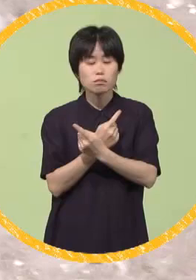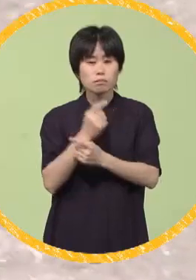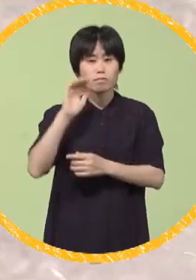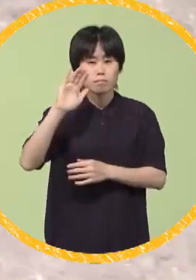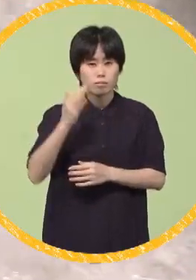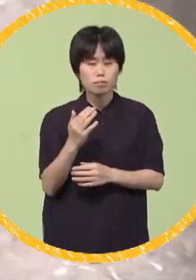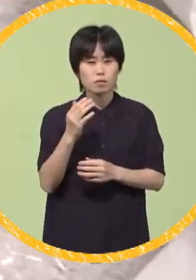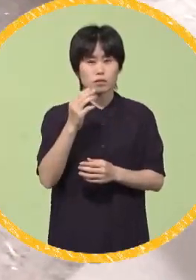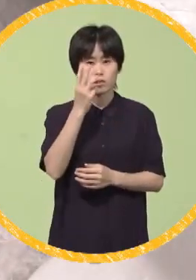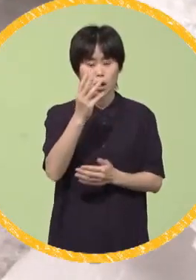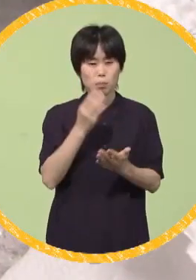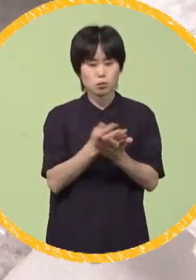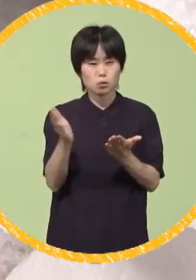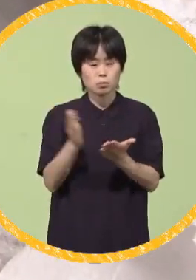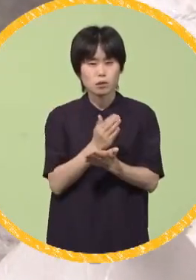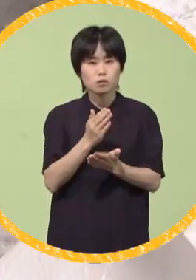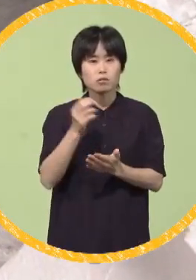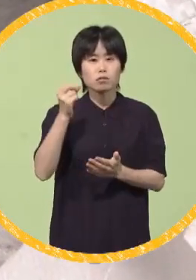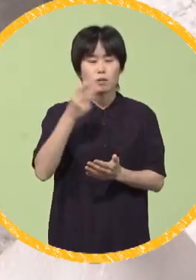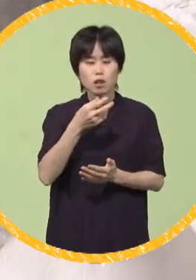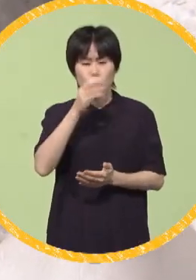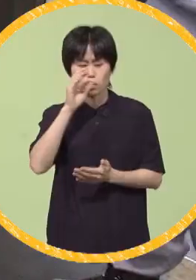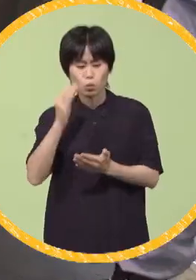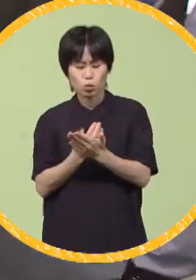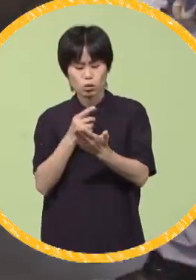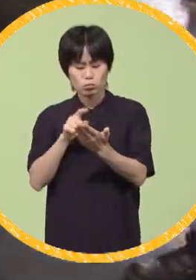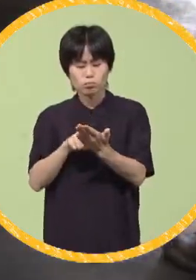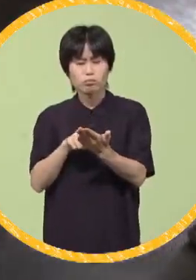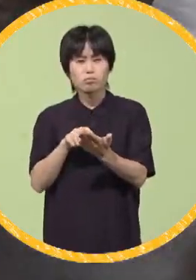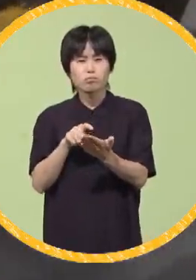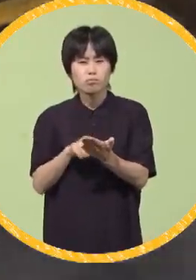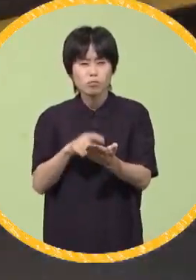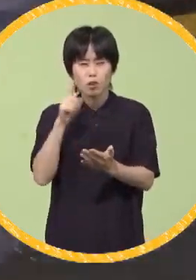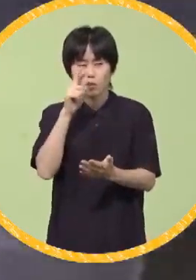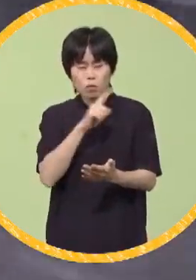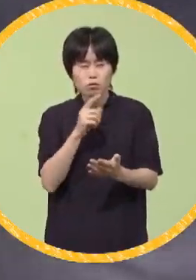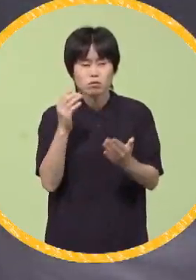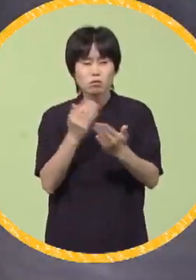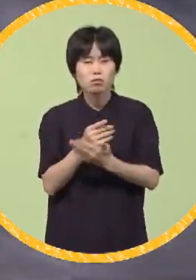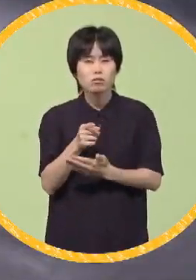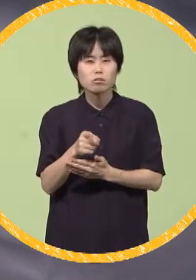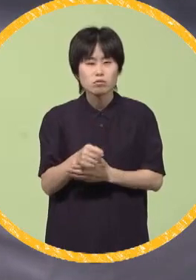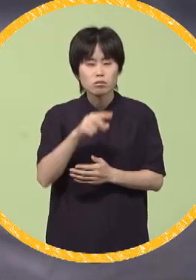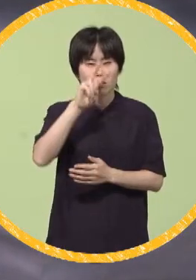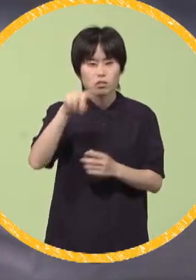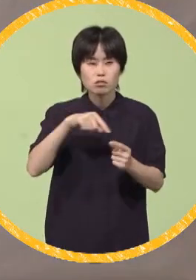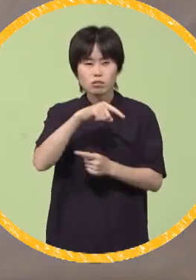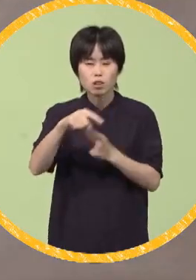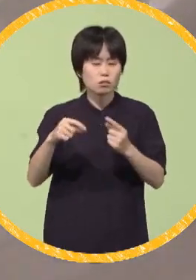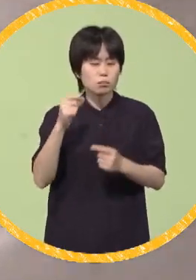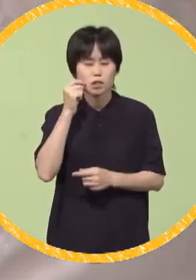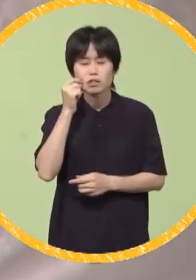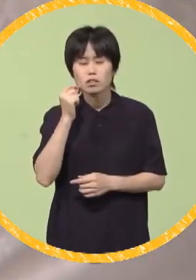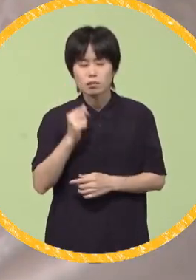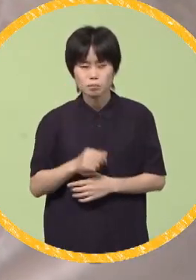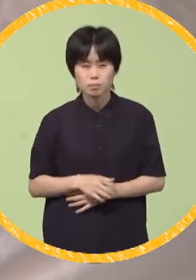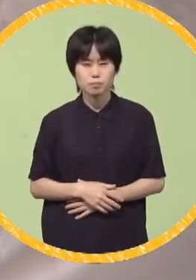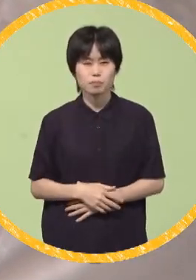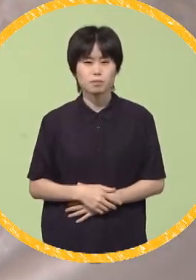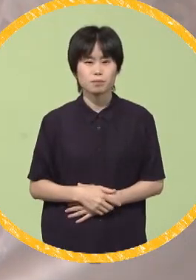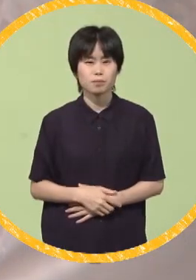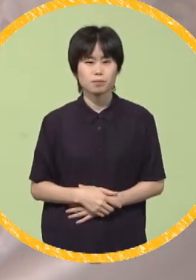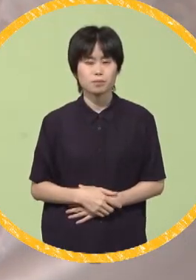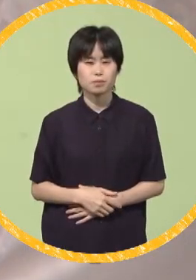ことや飲み残しがあると品質の悪いフレークになってしまい、リサイクルされにくくなってしまうんです。